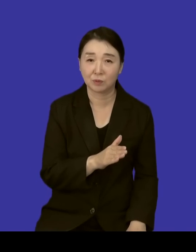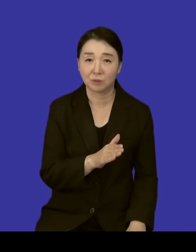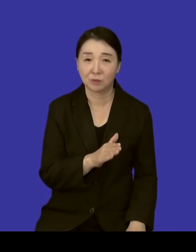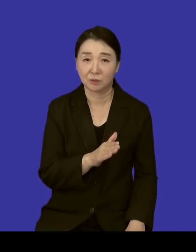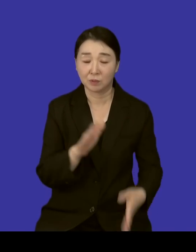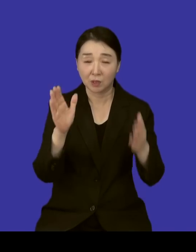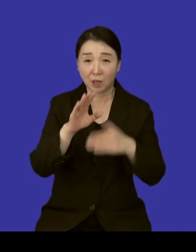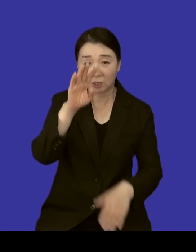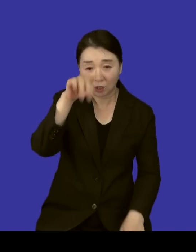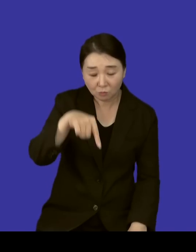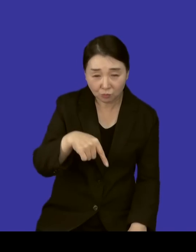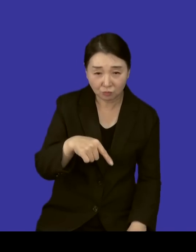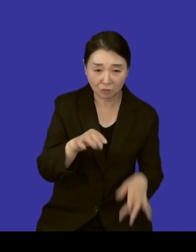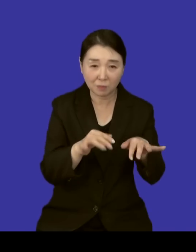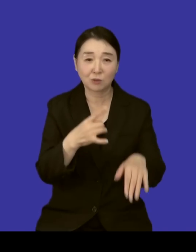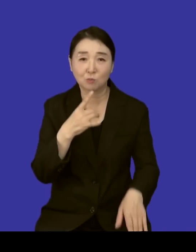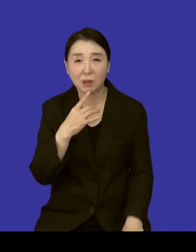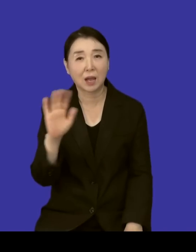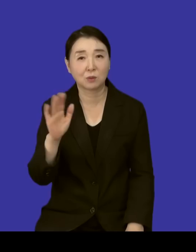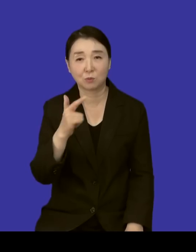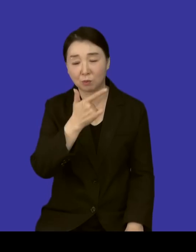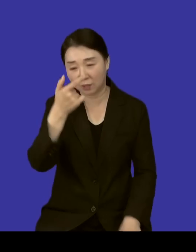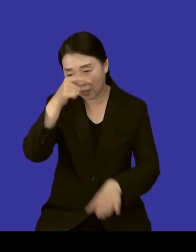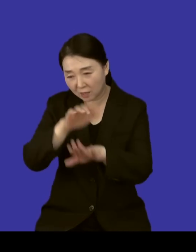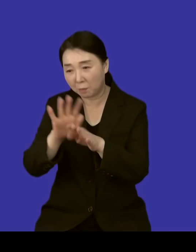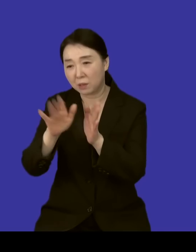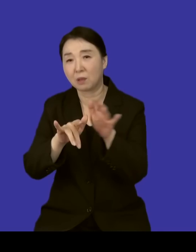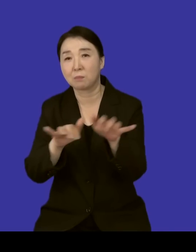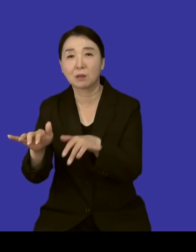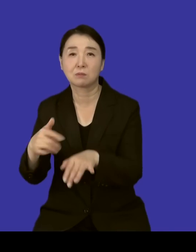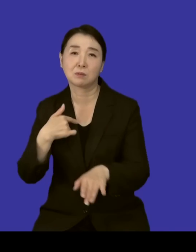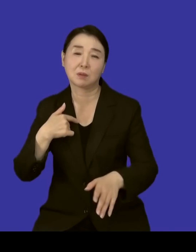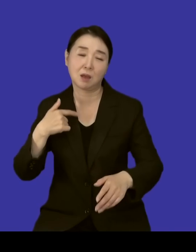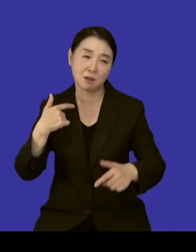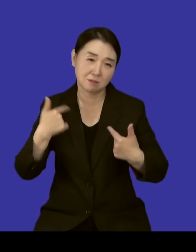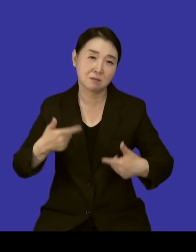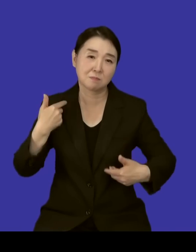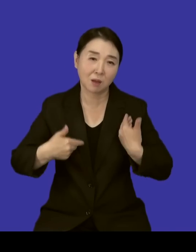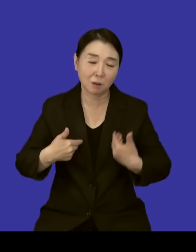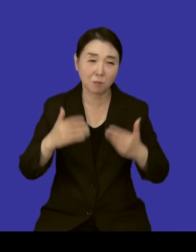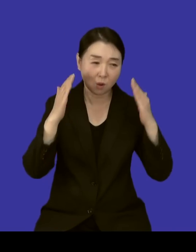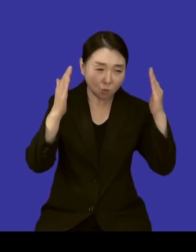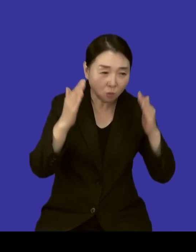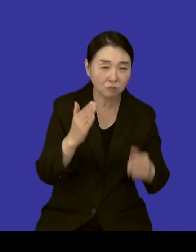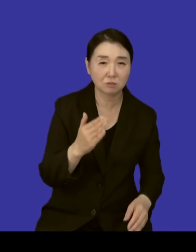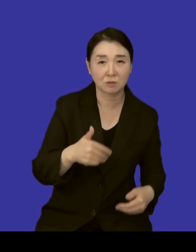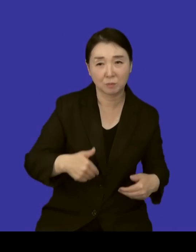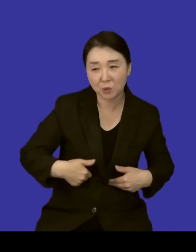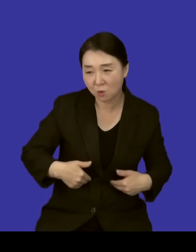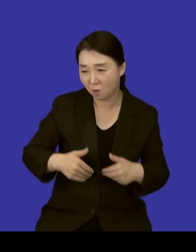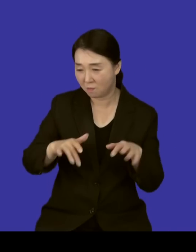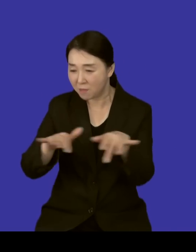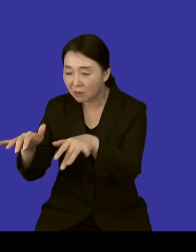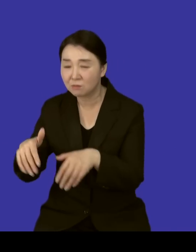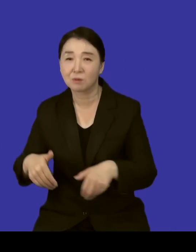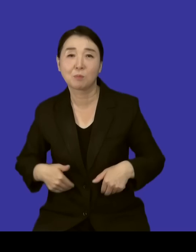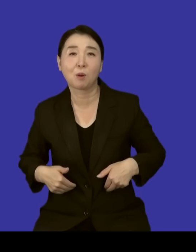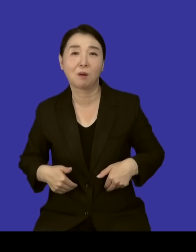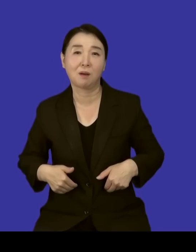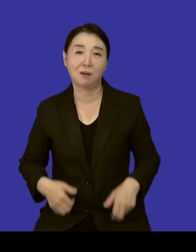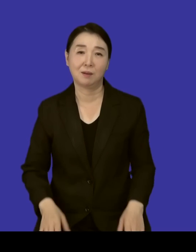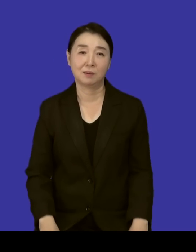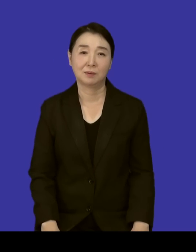게 아니고 대외 반주까지 하고 이야. 전 너무 바쁜 거예요. 네. 공부해야지 반주해야지. 예. 예.